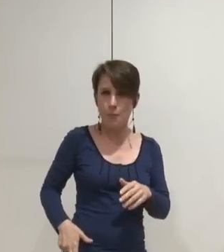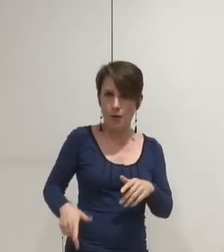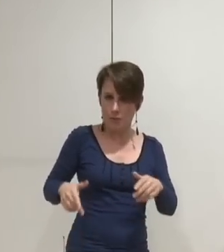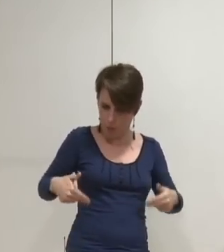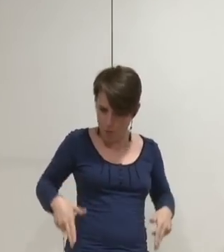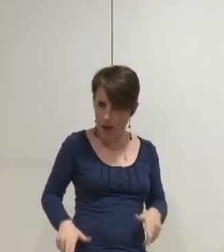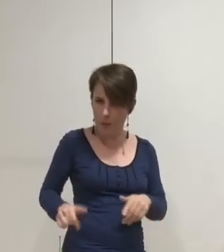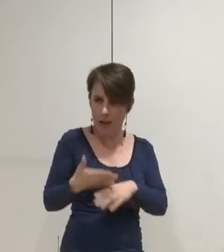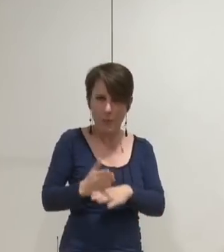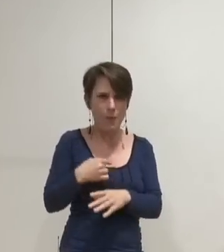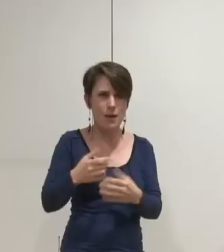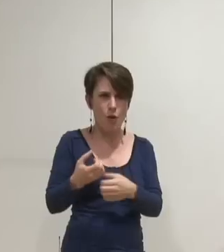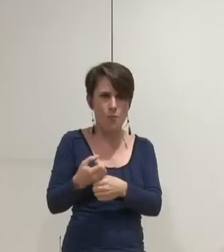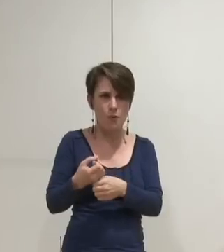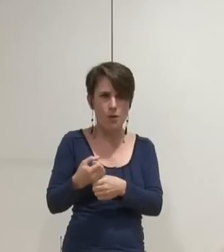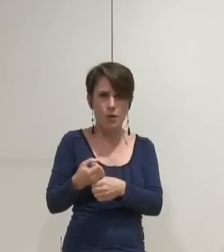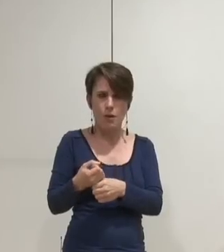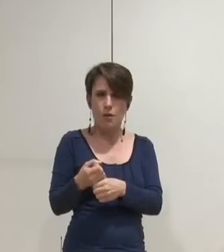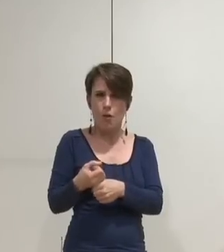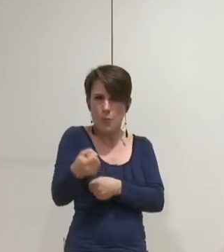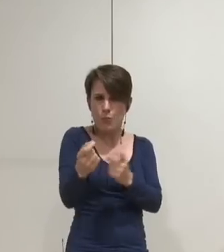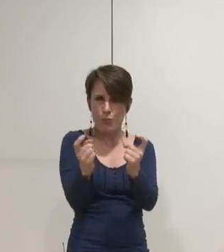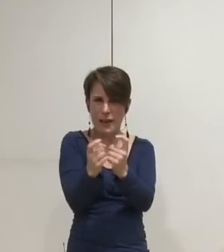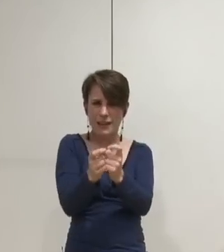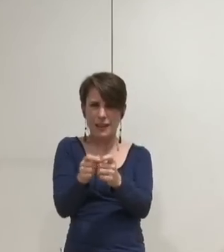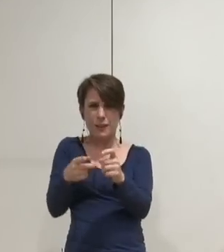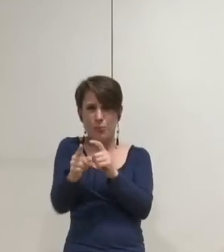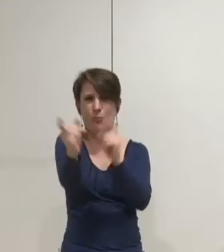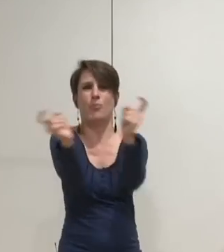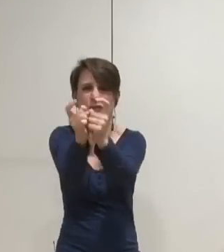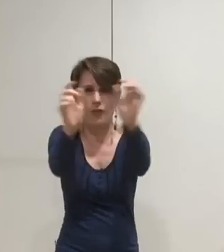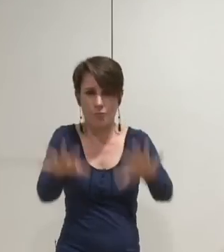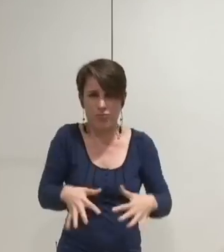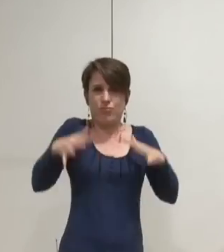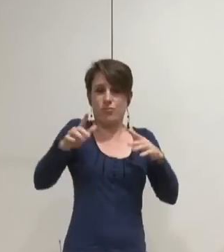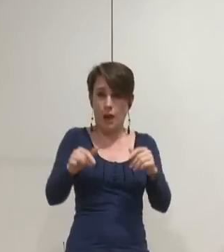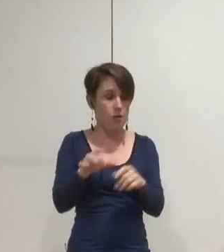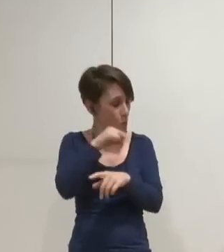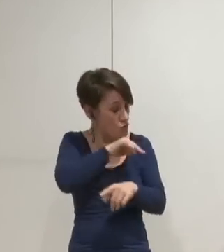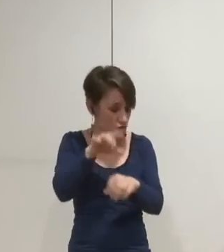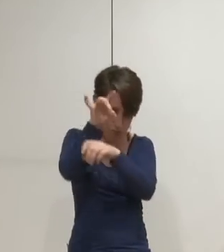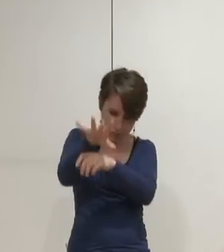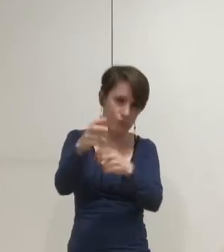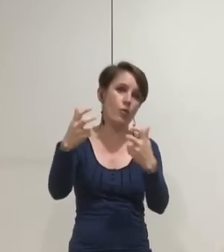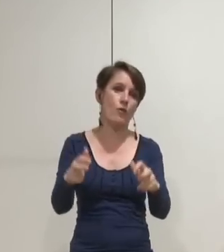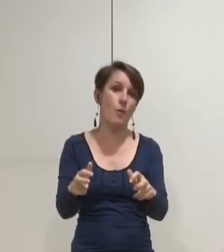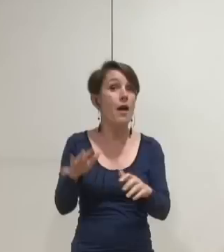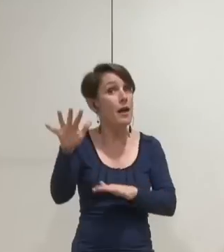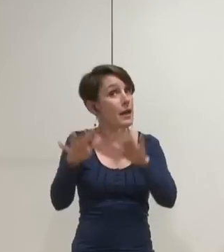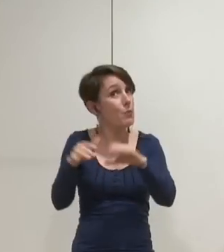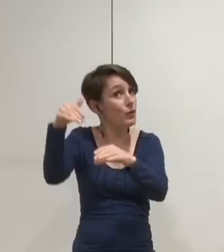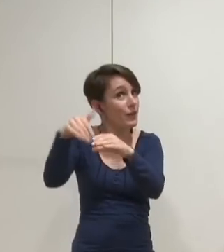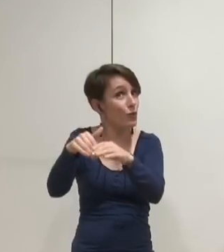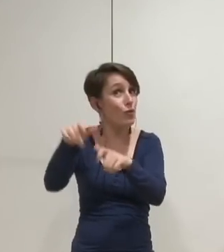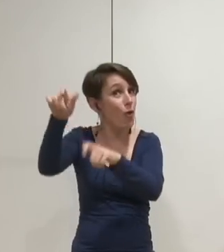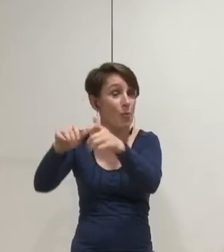on s'apercevrait que c'est une question qui traverse un certain nombre de partis politiques et que je pourrais me retrouver c'est un comble avec des amis à vous sans doute